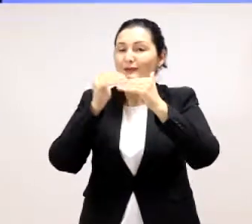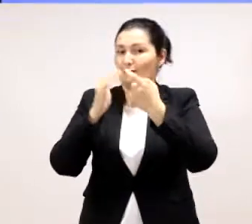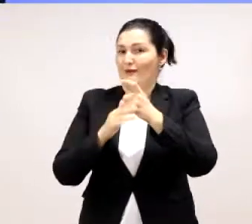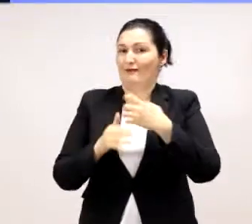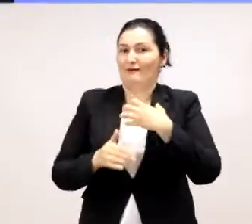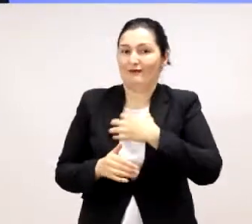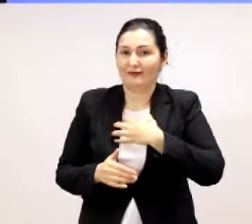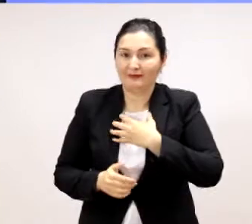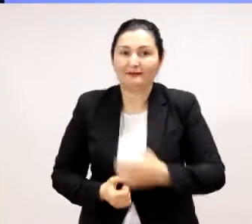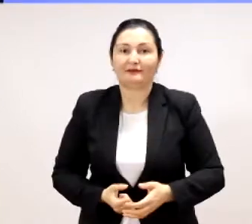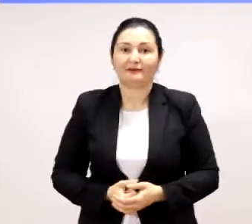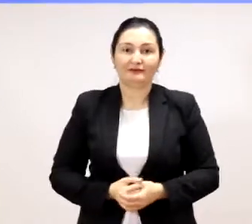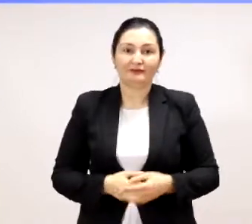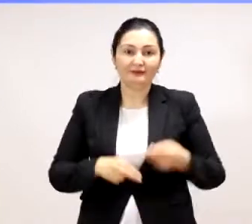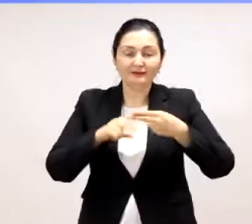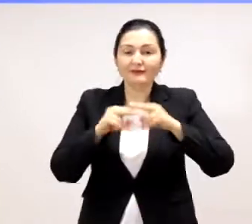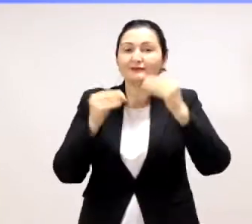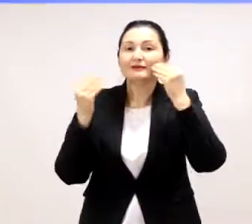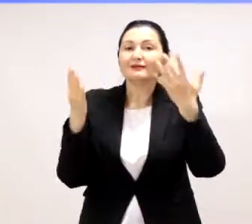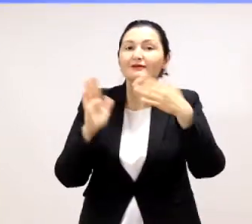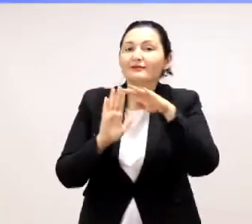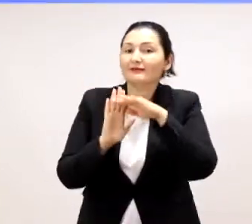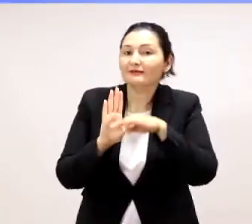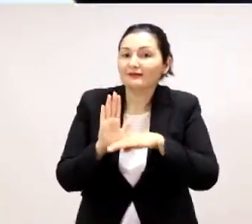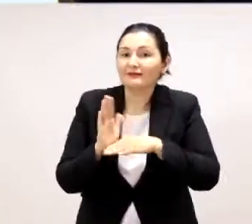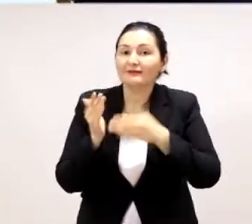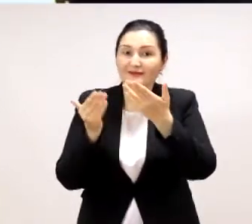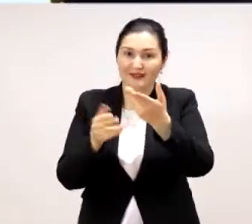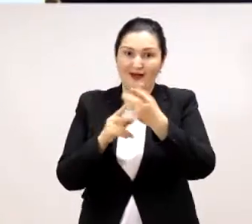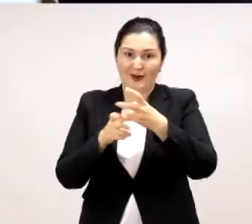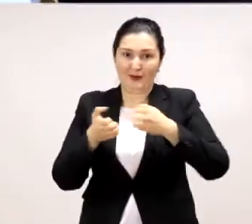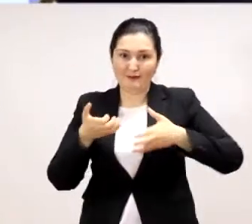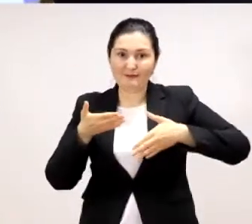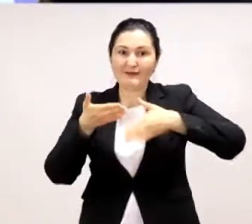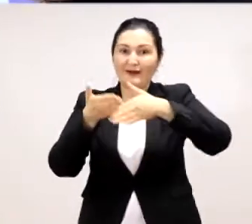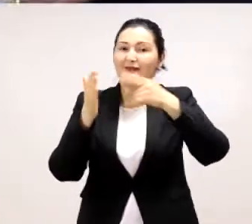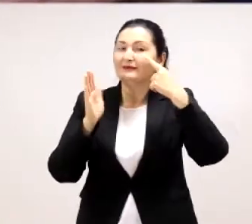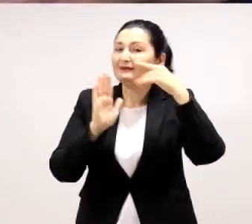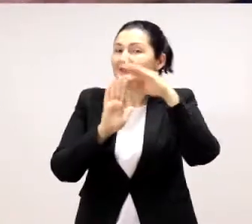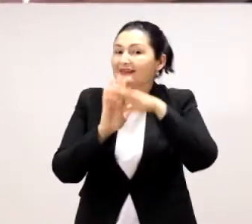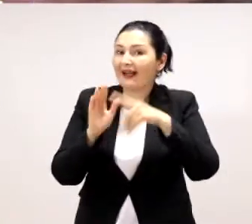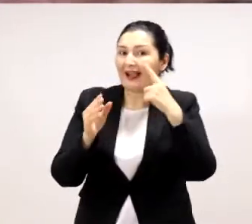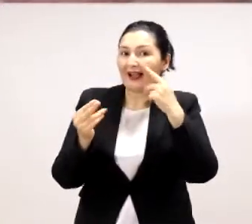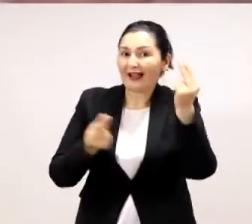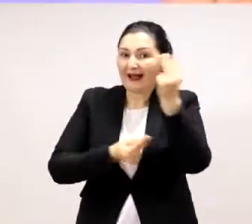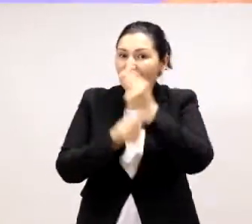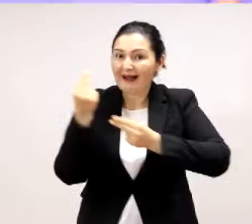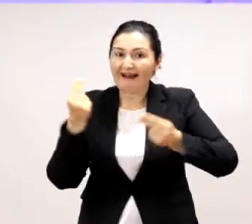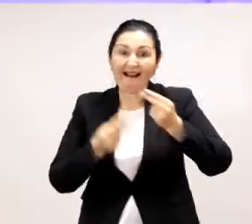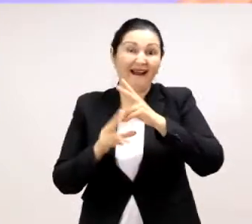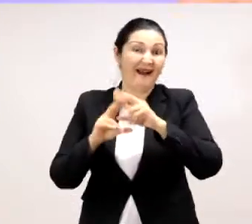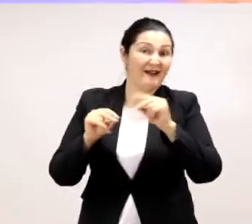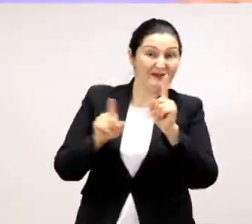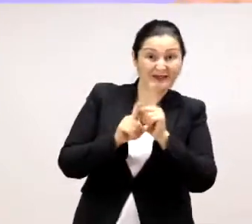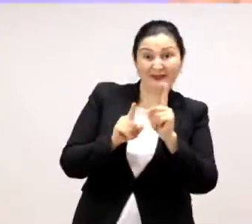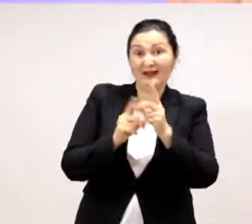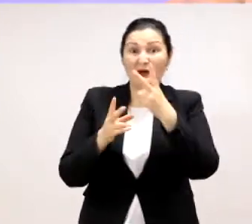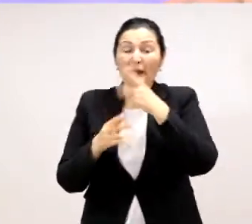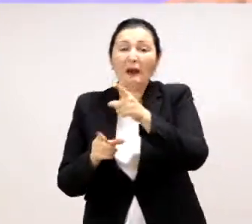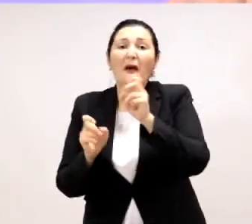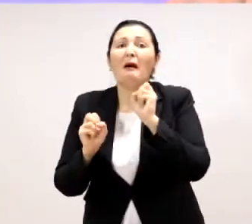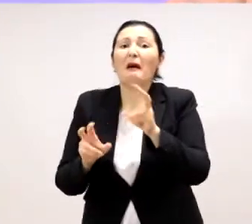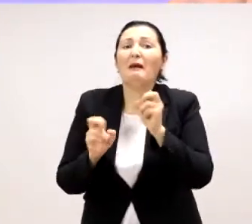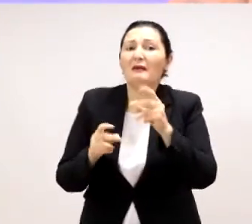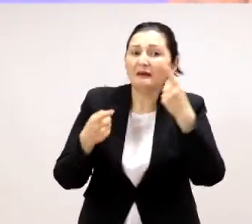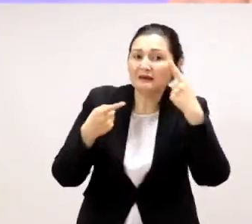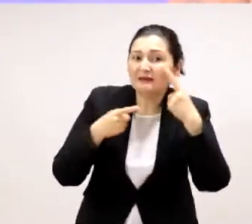ضرورند. انا این کارت با تو یوری میرساند. معلمه جان، با من هم نشان دهید چی طور